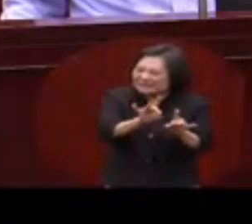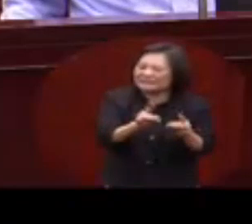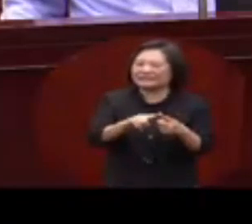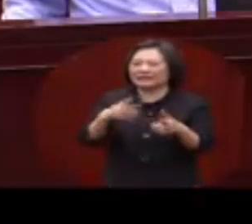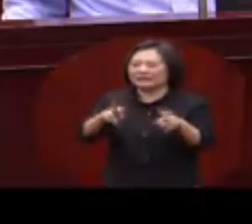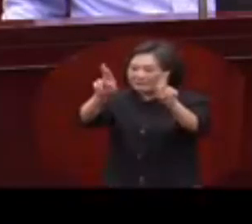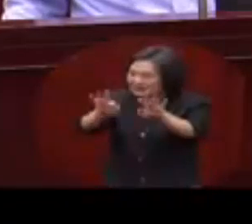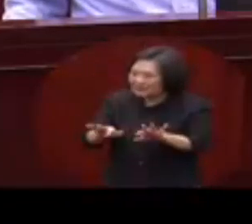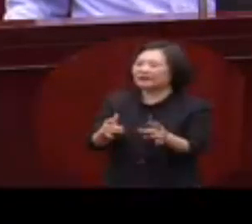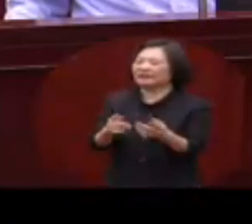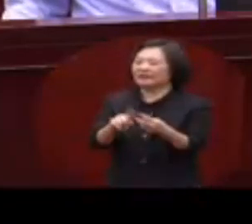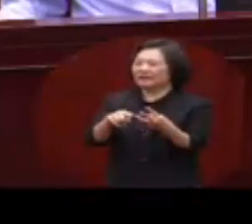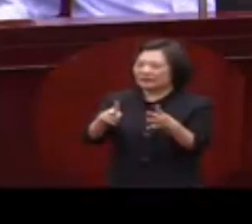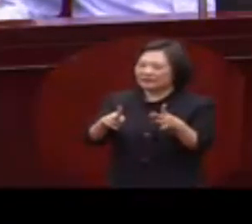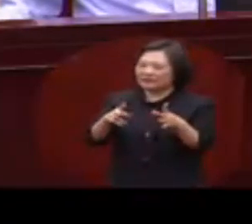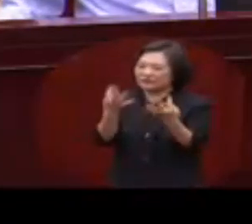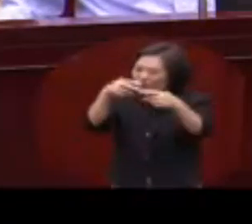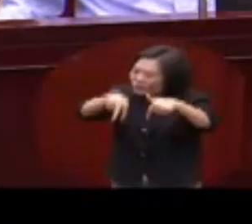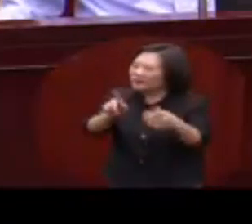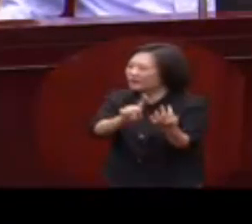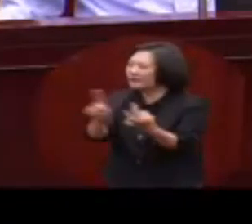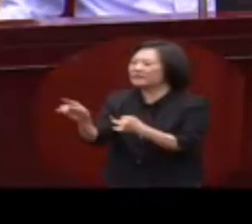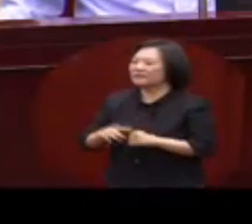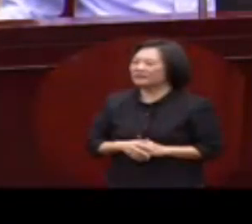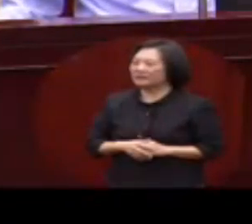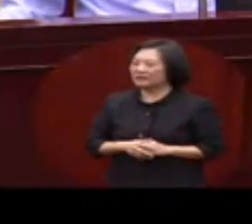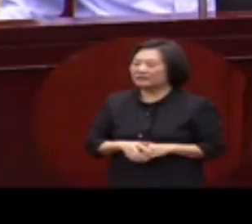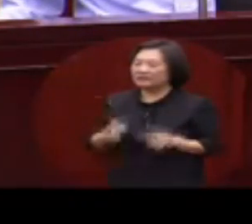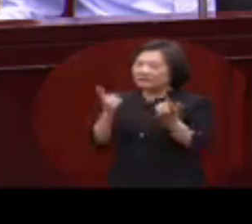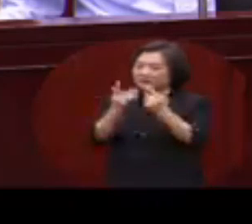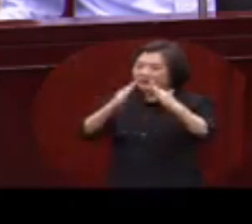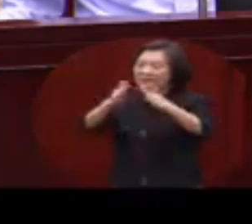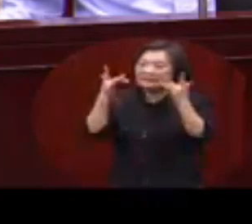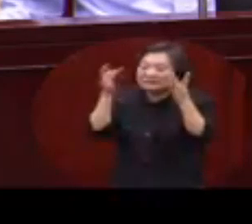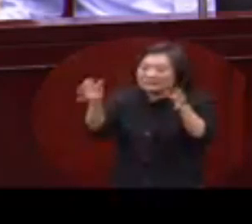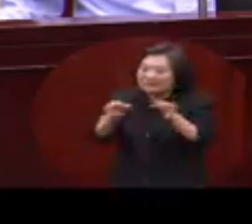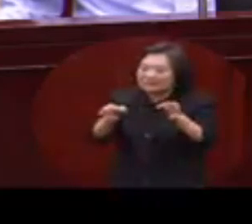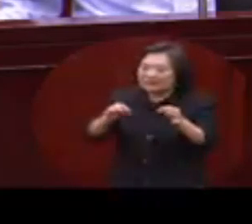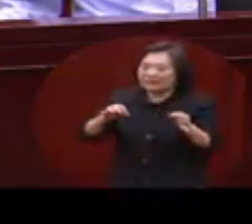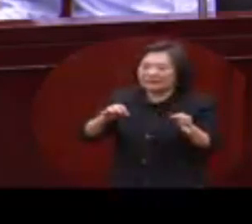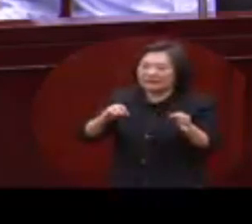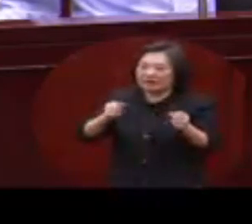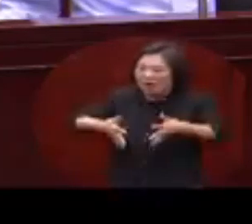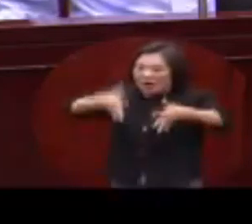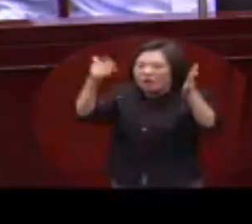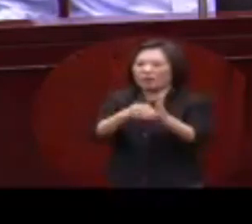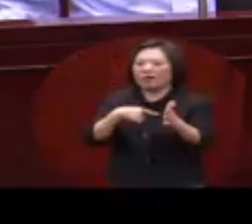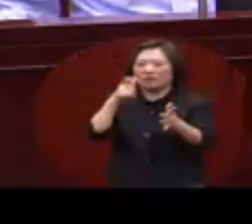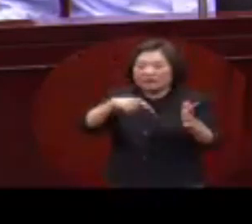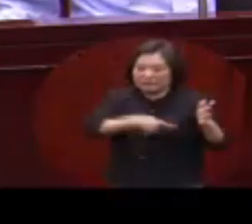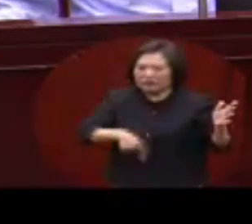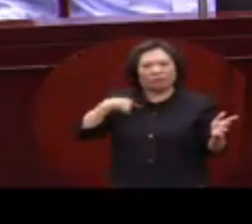交易种种。所以坦白讲，台北市的市场改建硬体我反而不担心，我比较关心